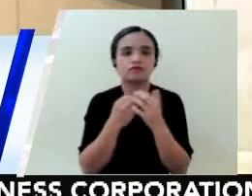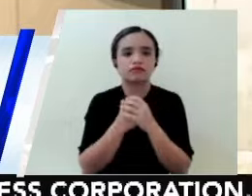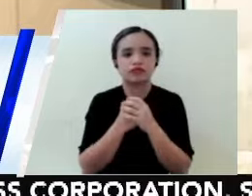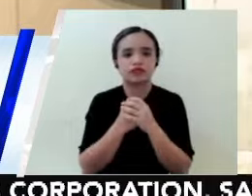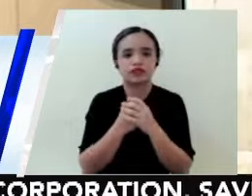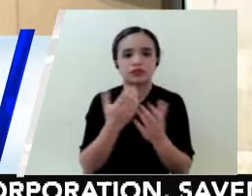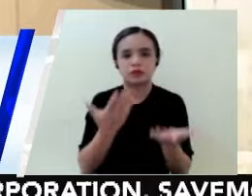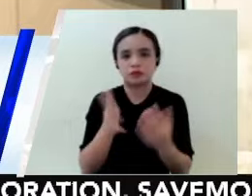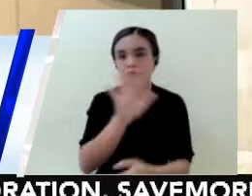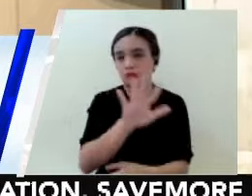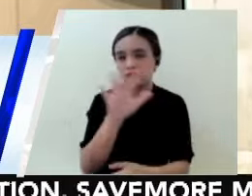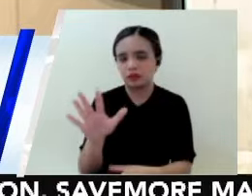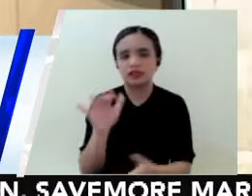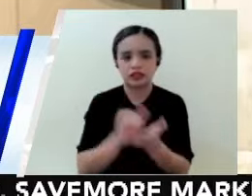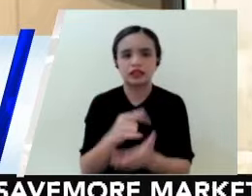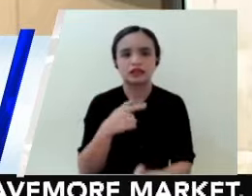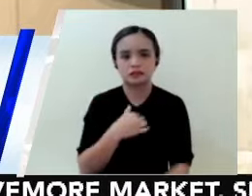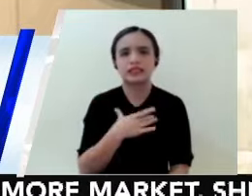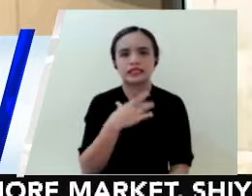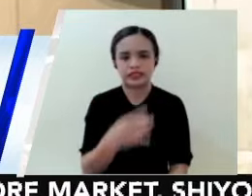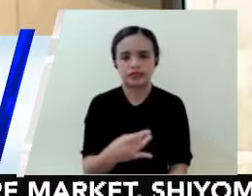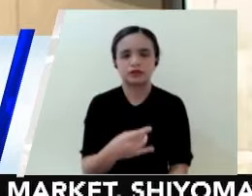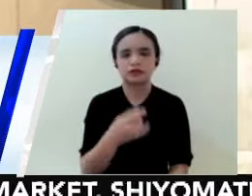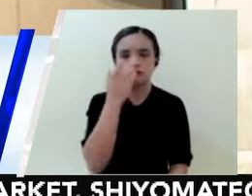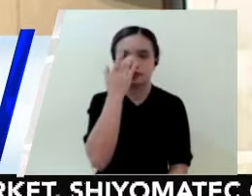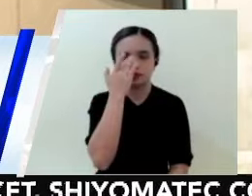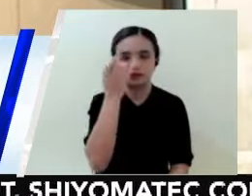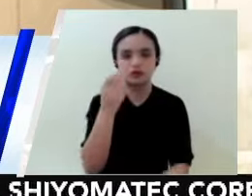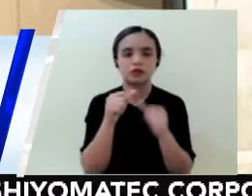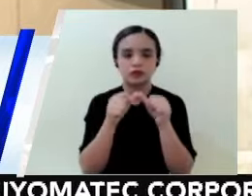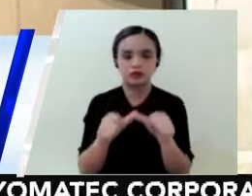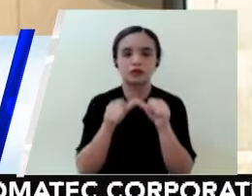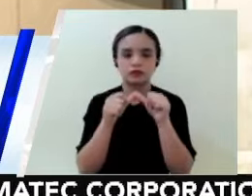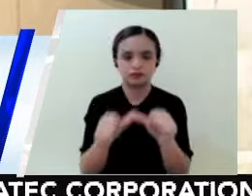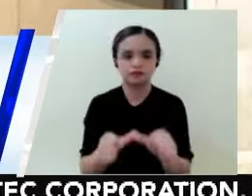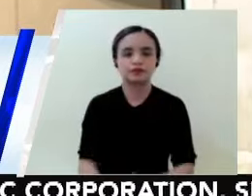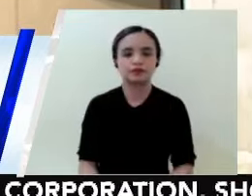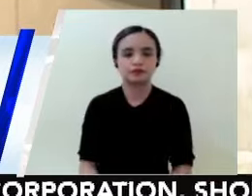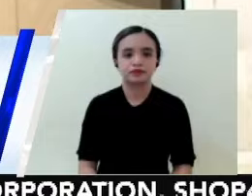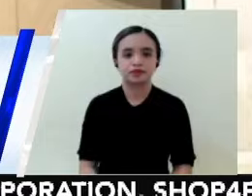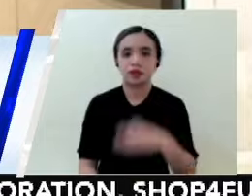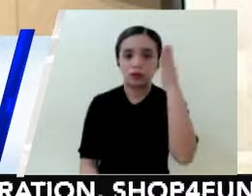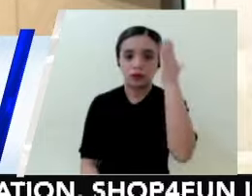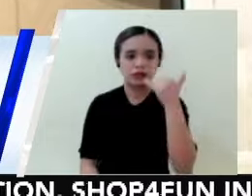25. Yun ang gusto ko sana, magtagal para kahit pa paano.